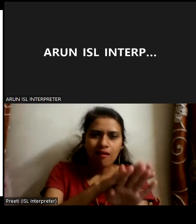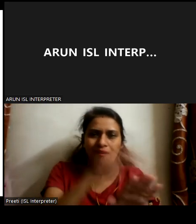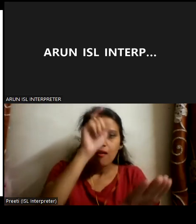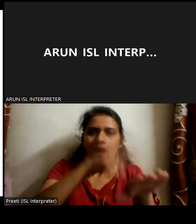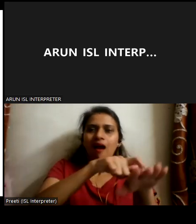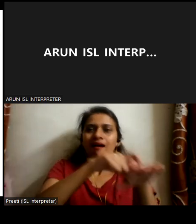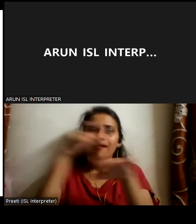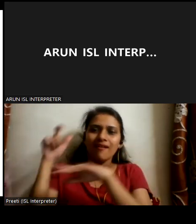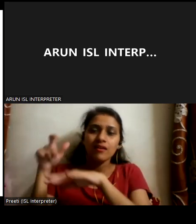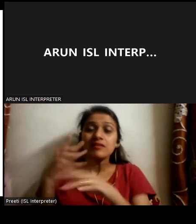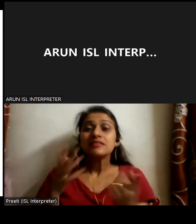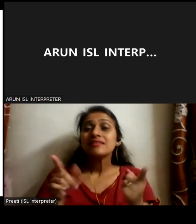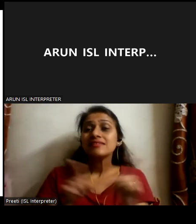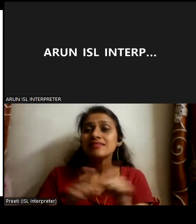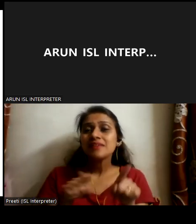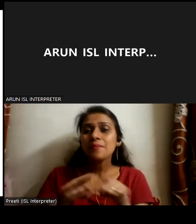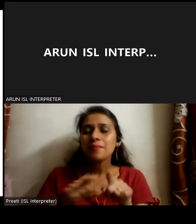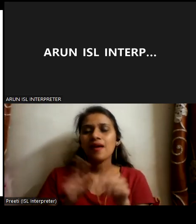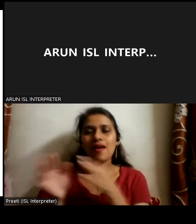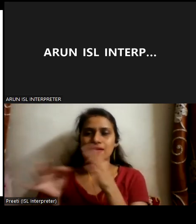डिसाइड दैट